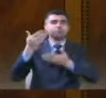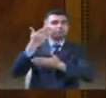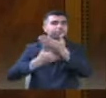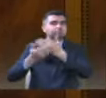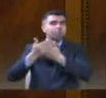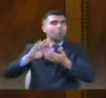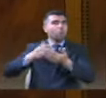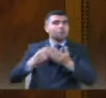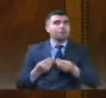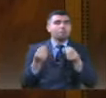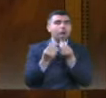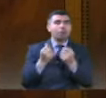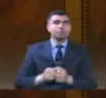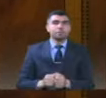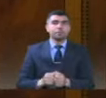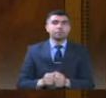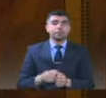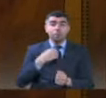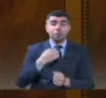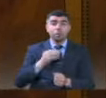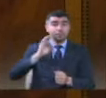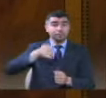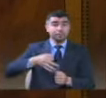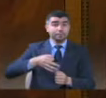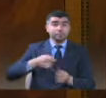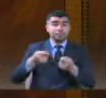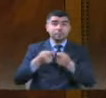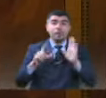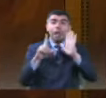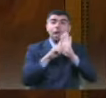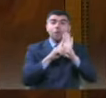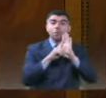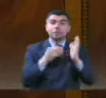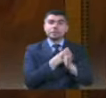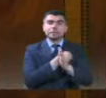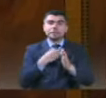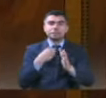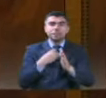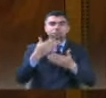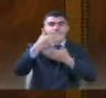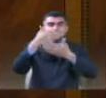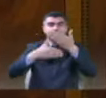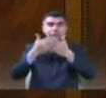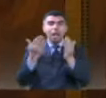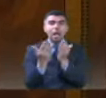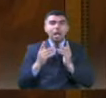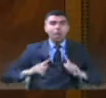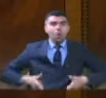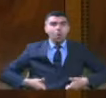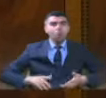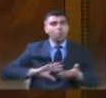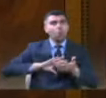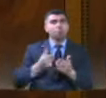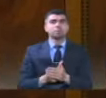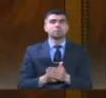شامل بما يضمن حقوق الطبقة العاملة في مجالات الصحة والسكن والتعليم